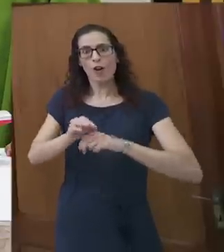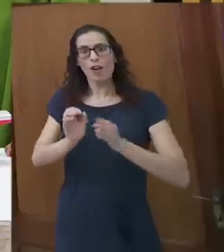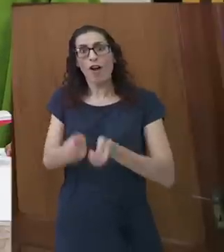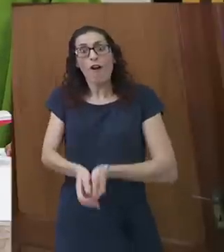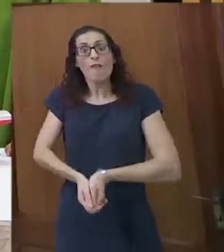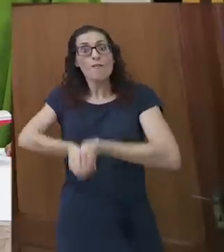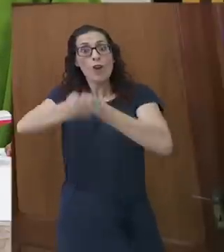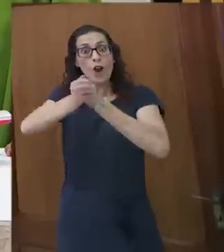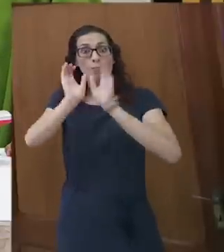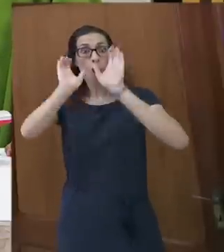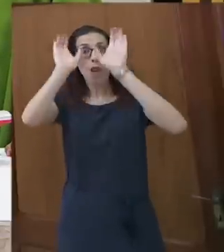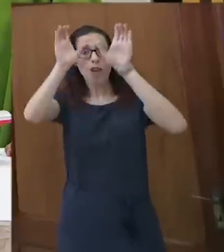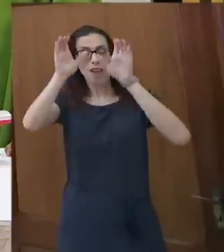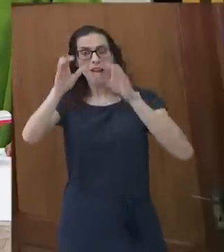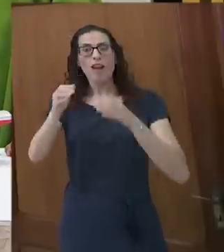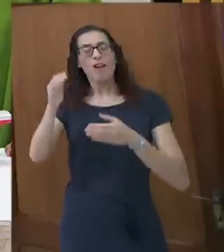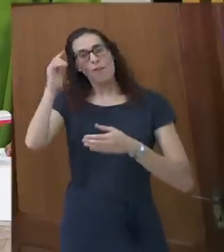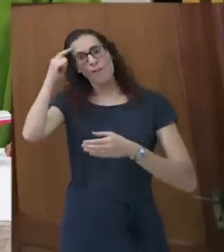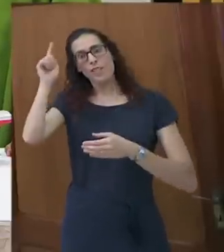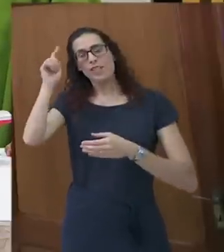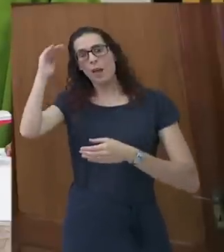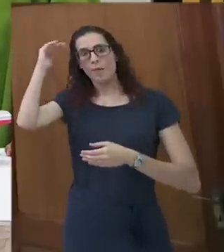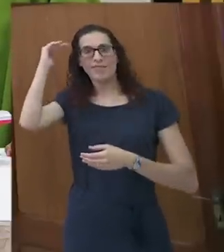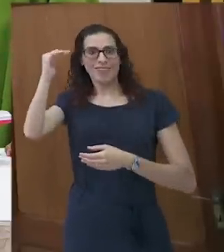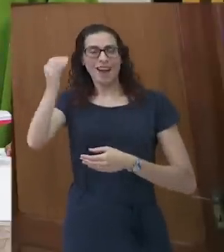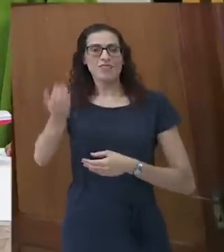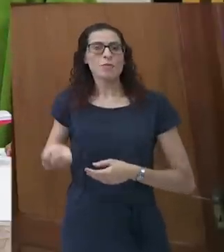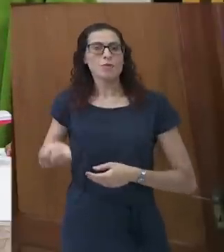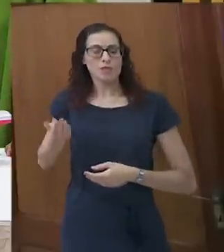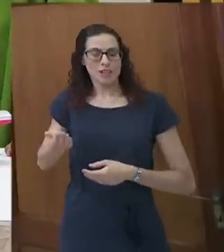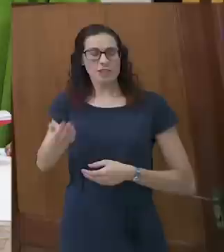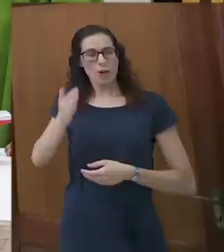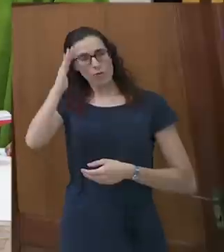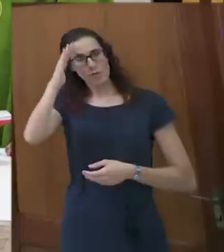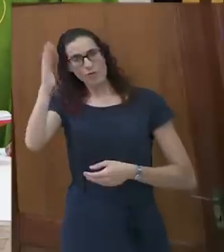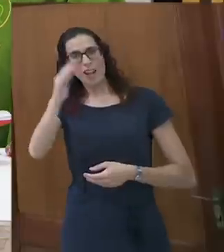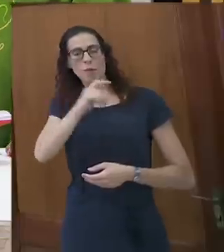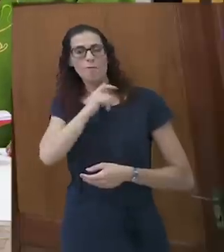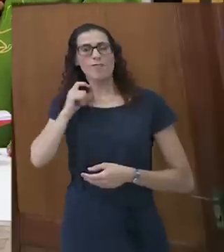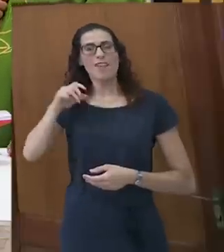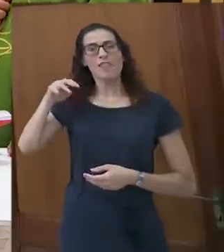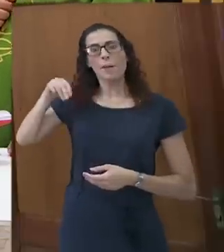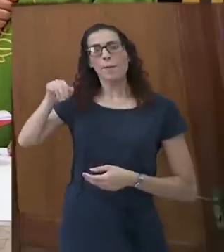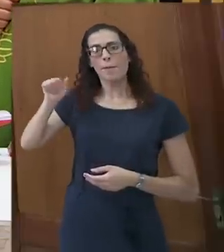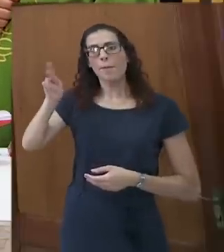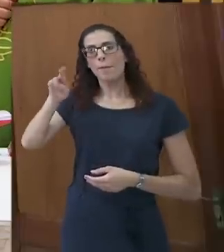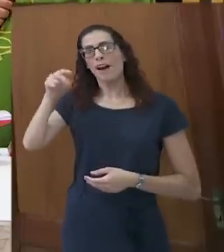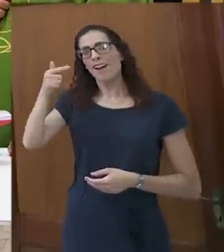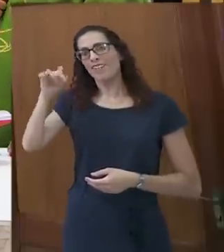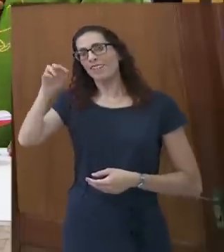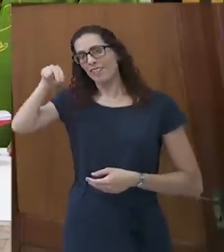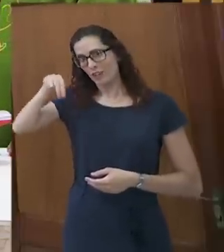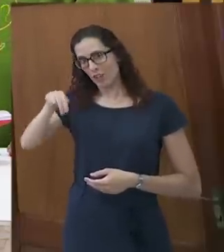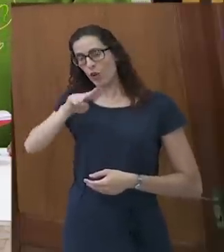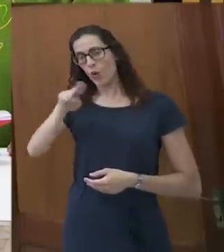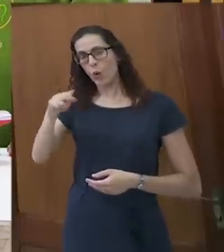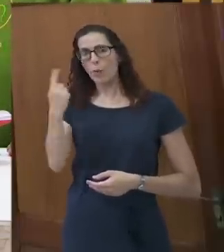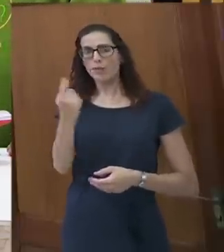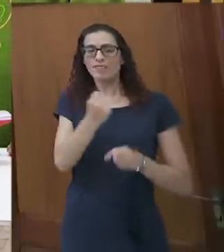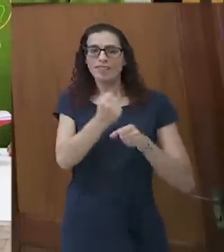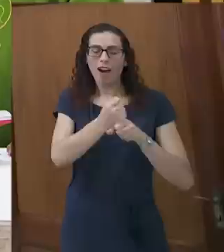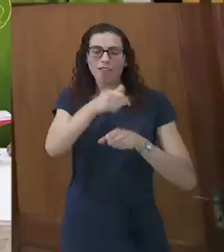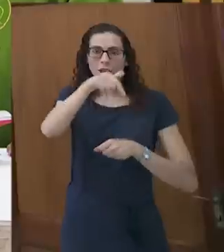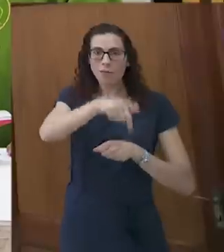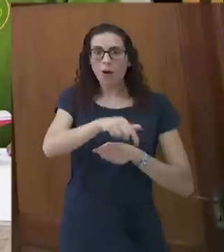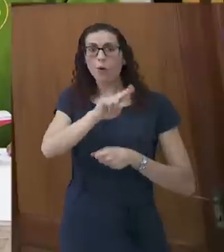din id-dar. Insellem il-Fader Martin, id-direttur ta' din id-dar kif ukoll ir-residenti u l-ħaddiema ta' hawnhekk